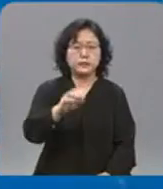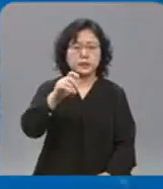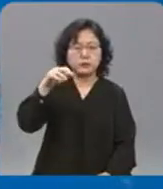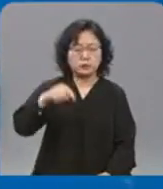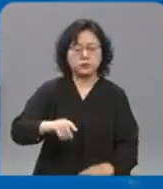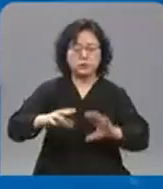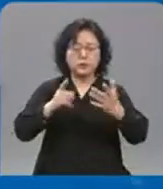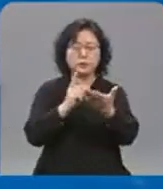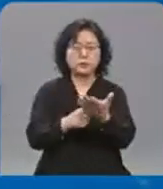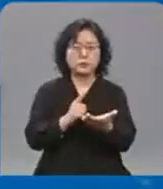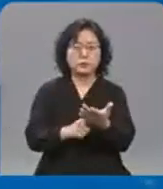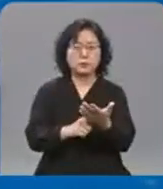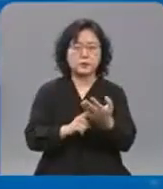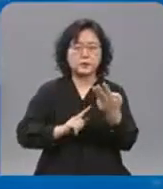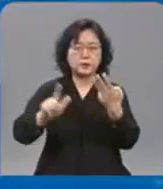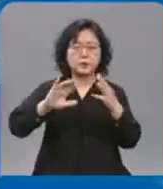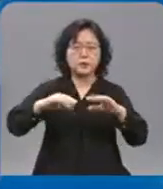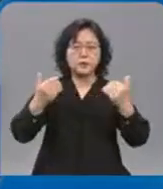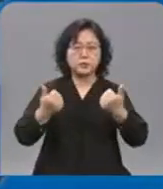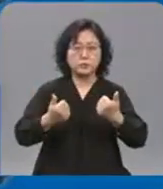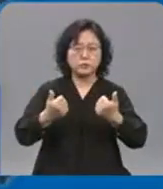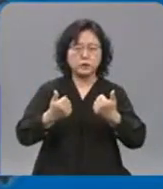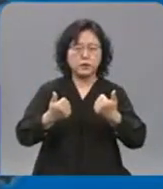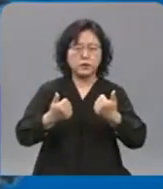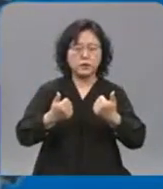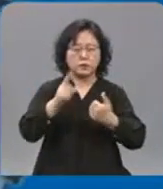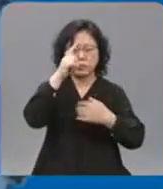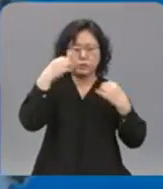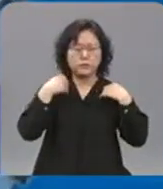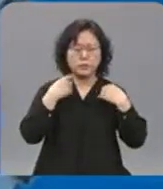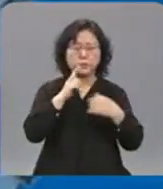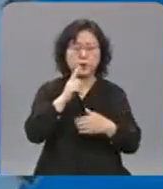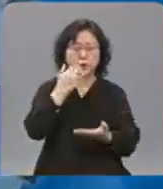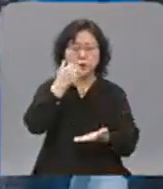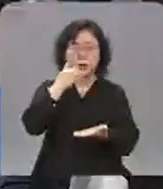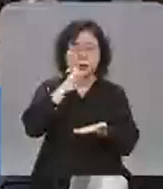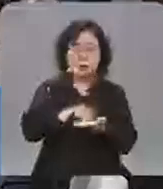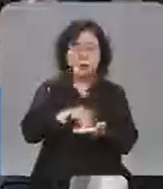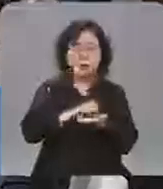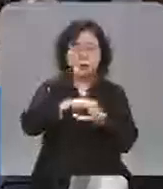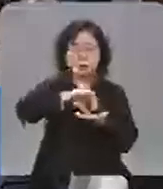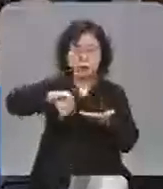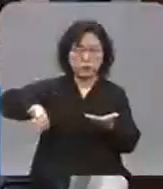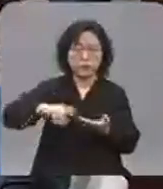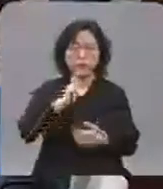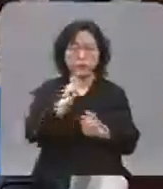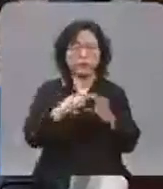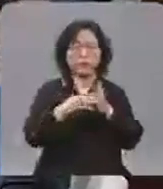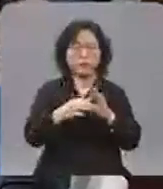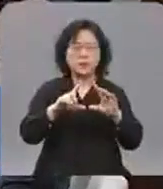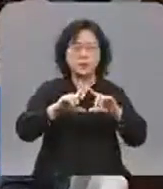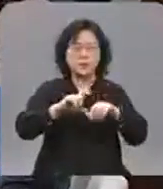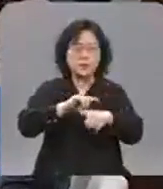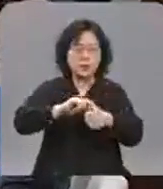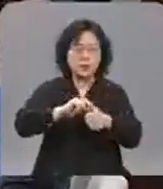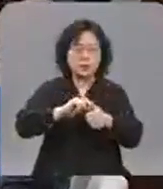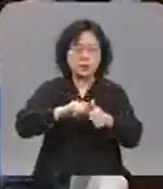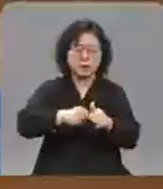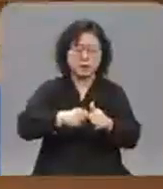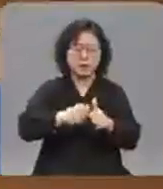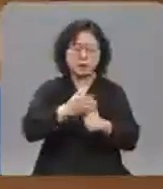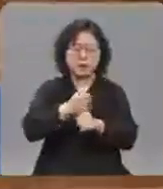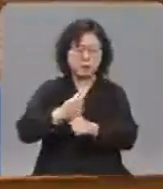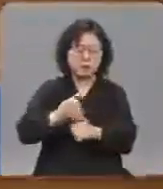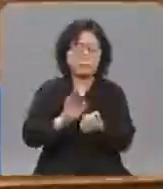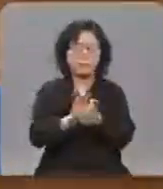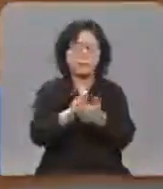한덕수 국무총리가 지난 3일 국회 대정부질문에서 말한 돌덩이를 치웠다는 표현과 관련해 일제 강제동원 피해자